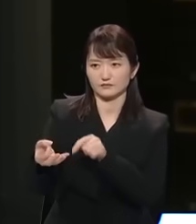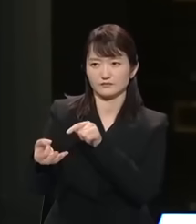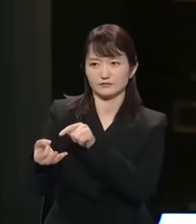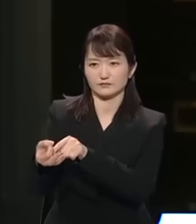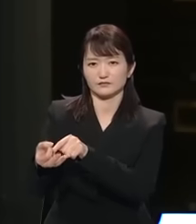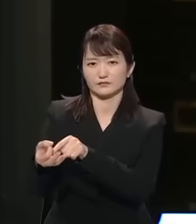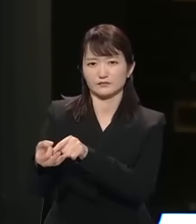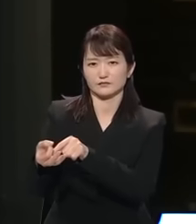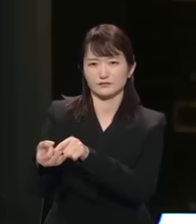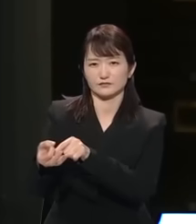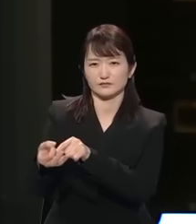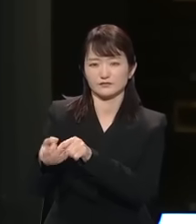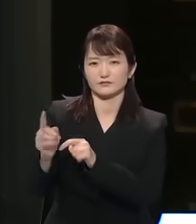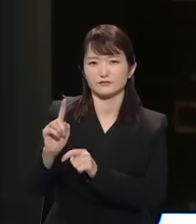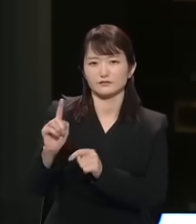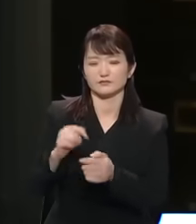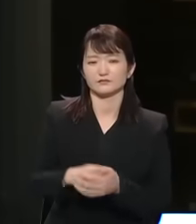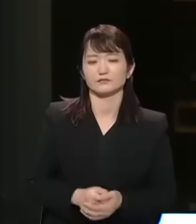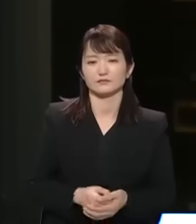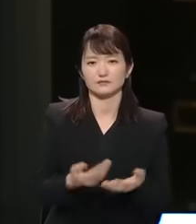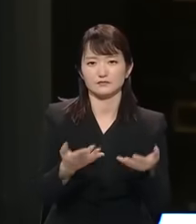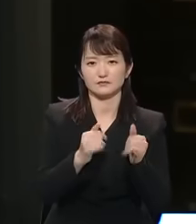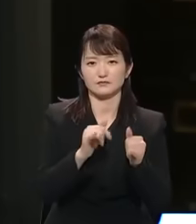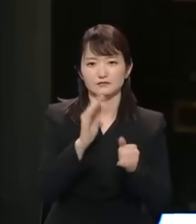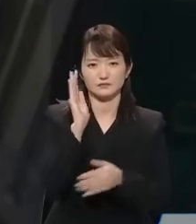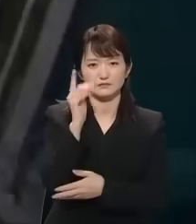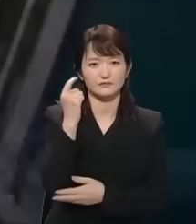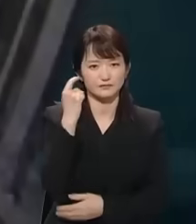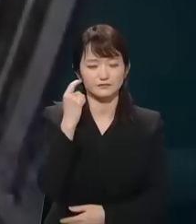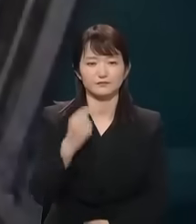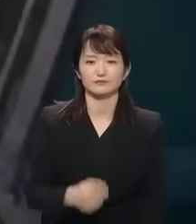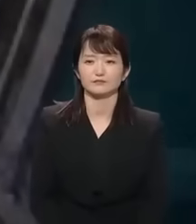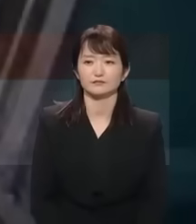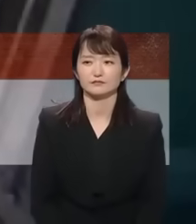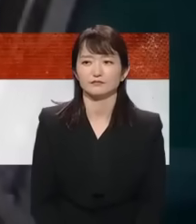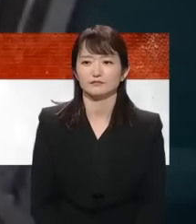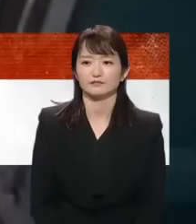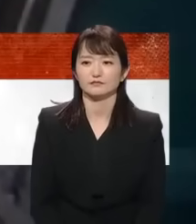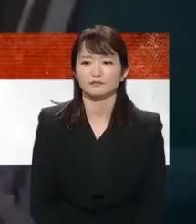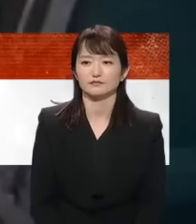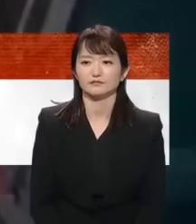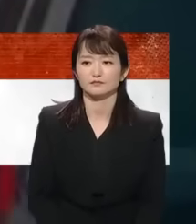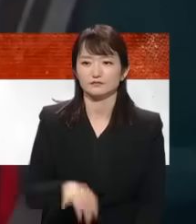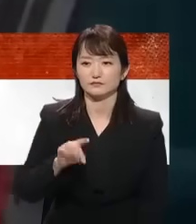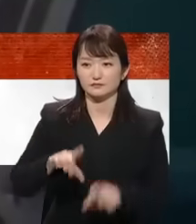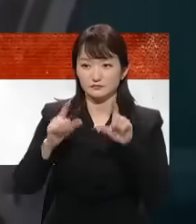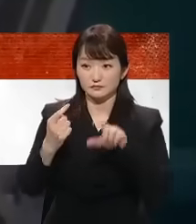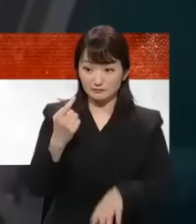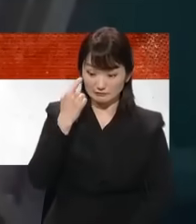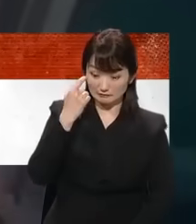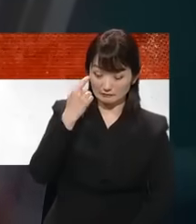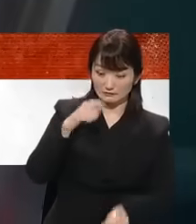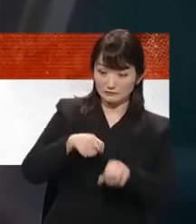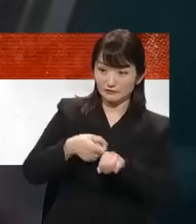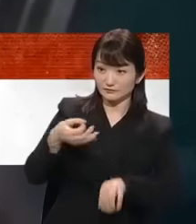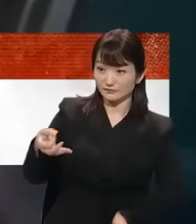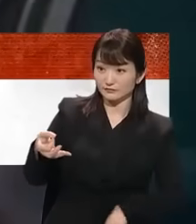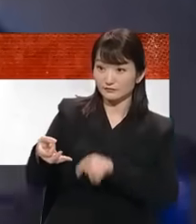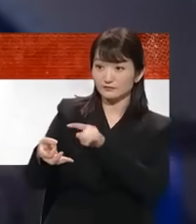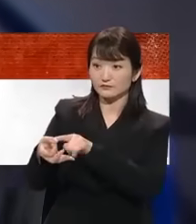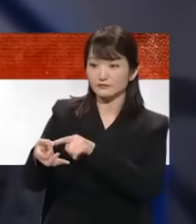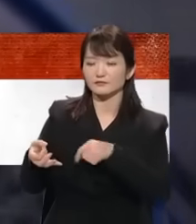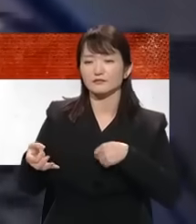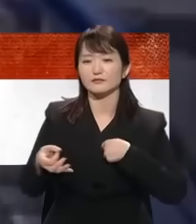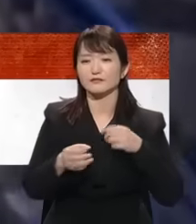순탄치 않았죠 영문 얘기이어서 들어보시죠 그 첫날 걸렸을 때도 부가 끊을 때도 뭐